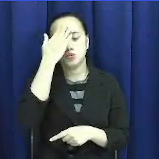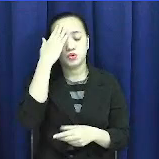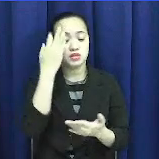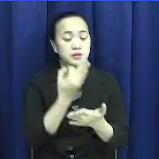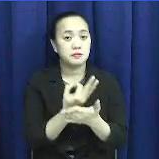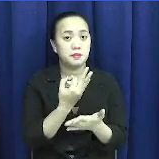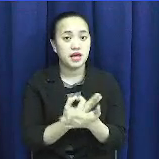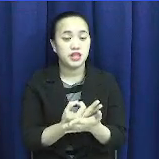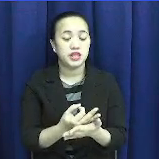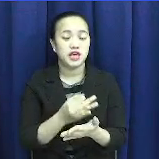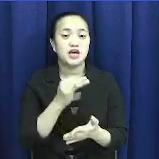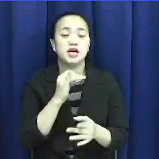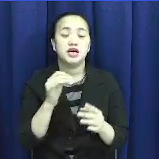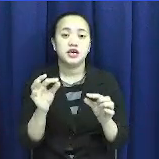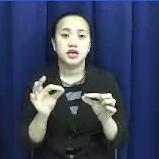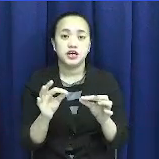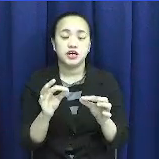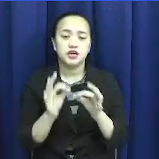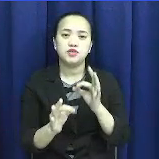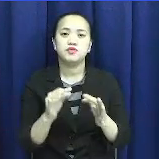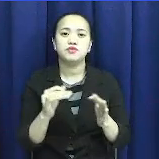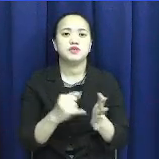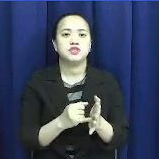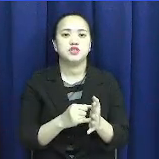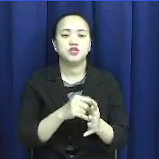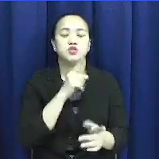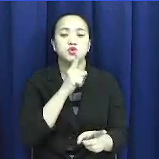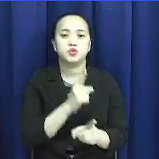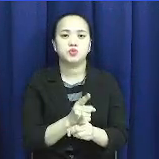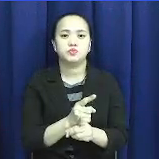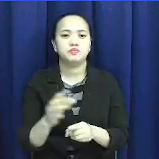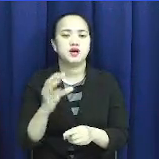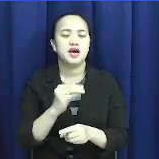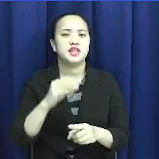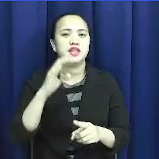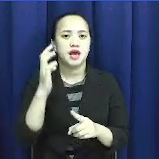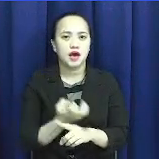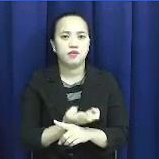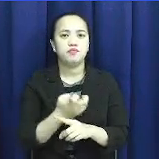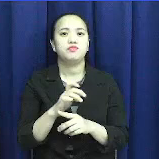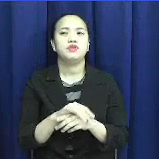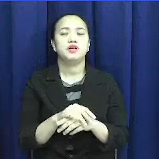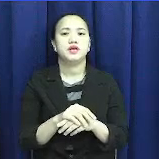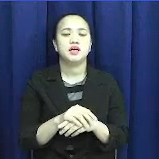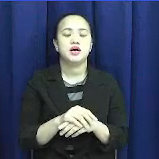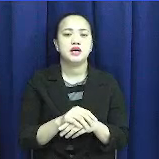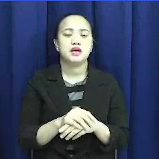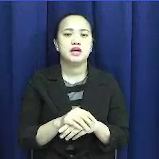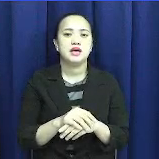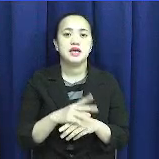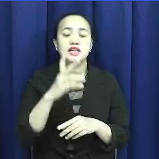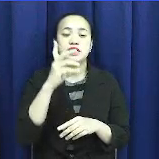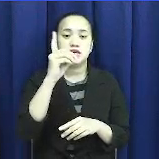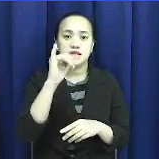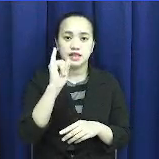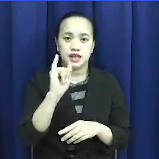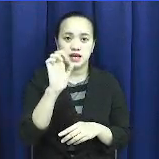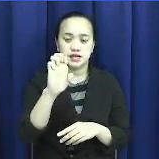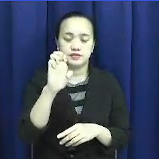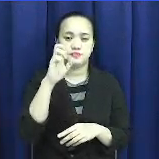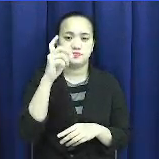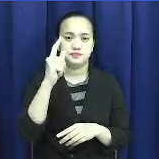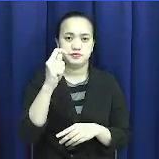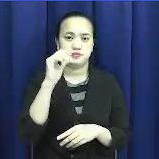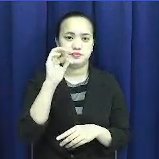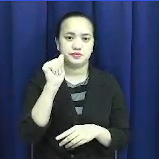mga imprenta, as in lahat, bawat detalye ng totoong pera ay aalamin nila para kapag